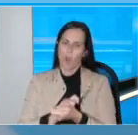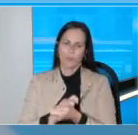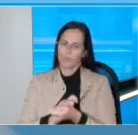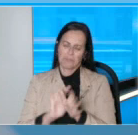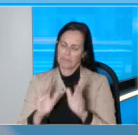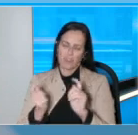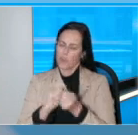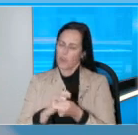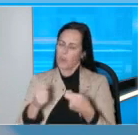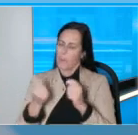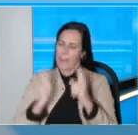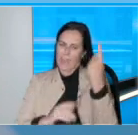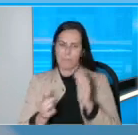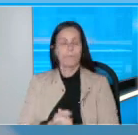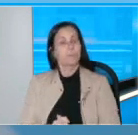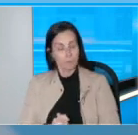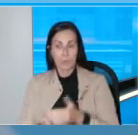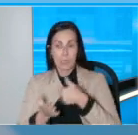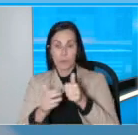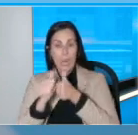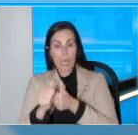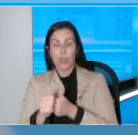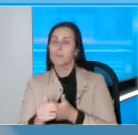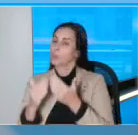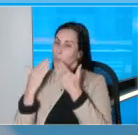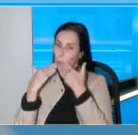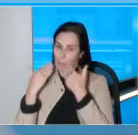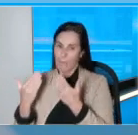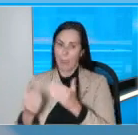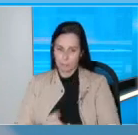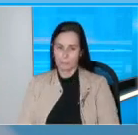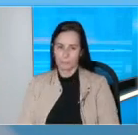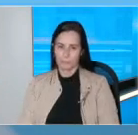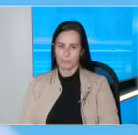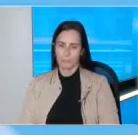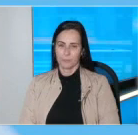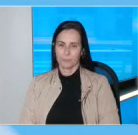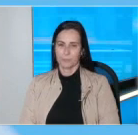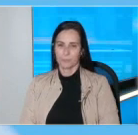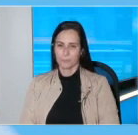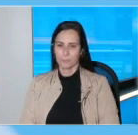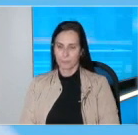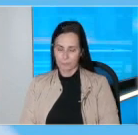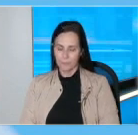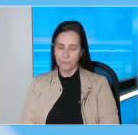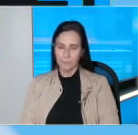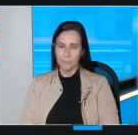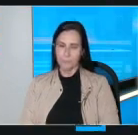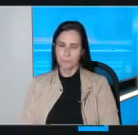כמובן בהתאם להתפתחויות. אז אנחנו נמשיך לעקוב. יאיר נבות, תודה רבה לך, היה תענוג לארח אותך. תודה